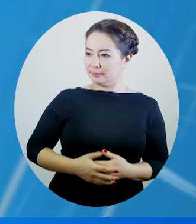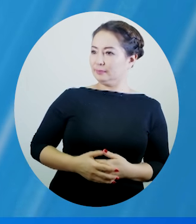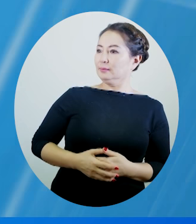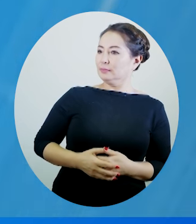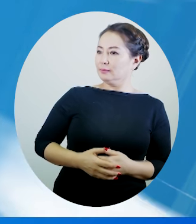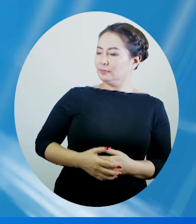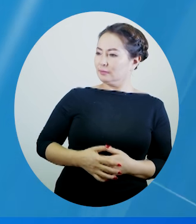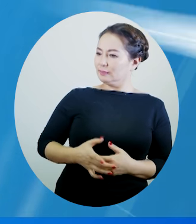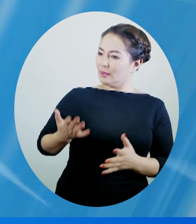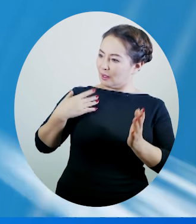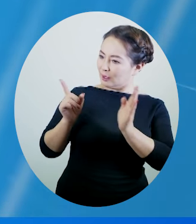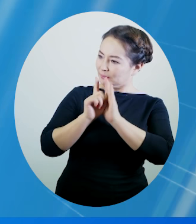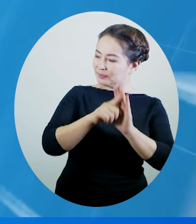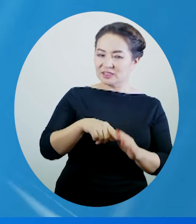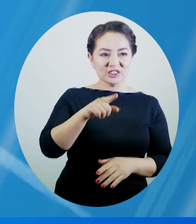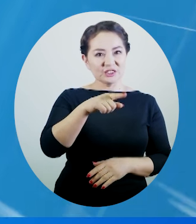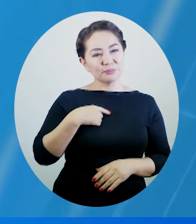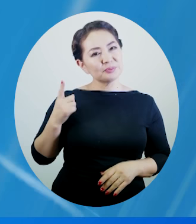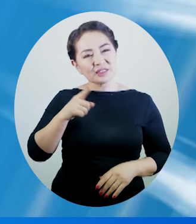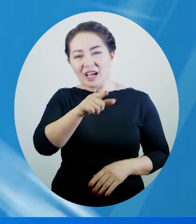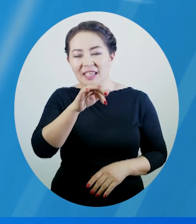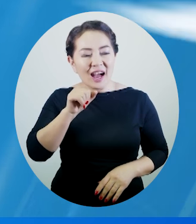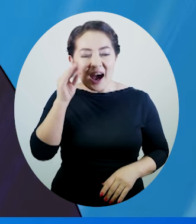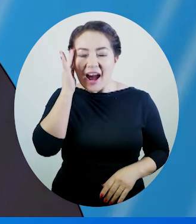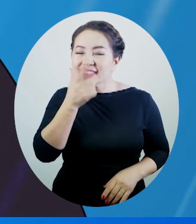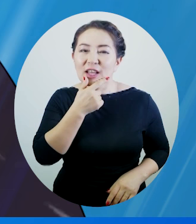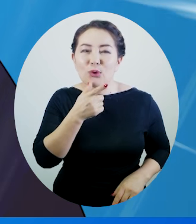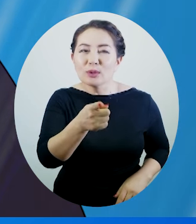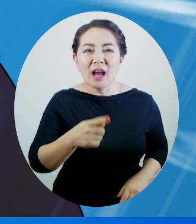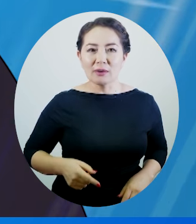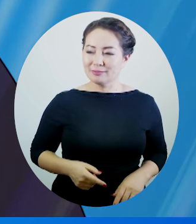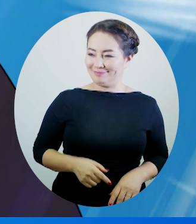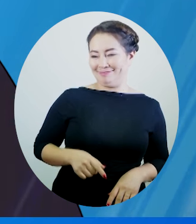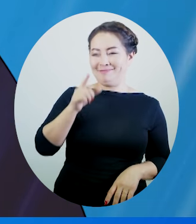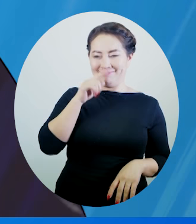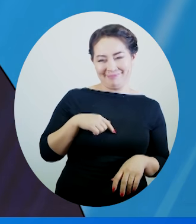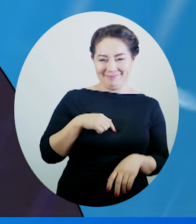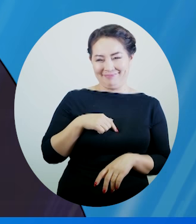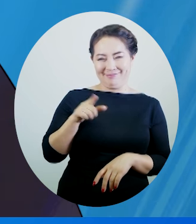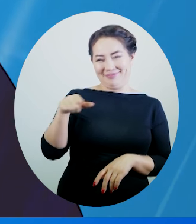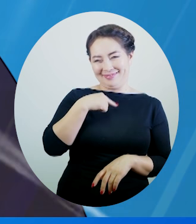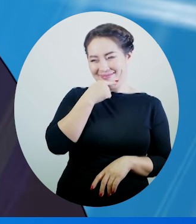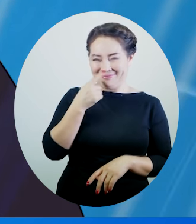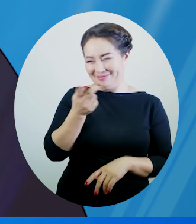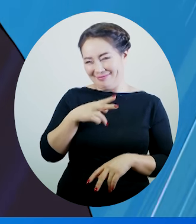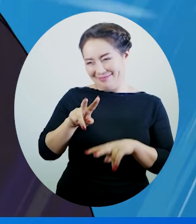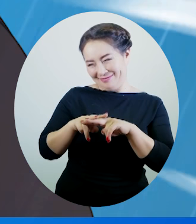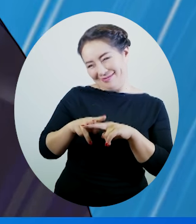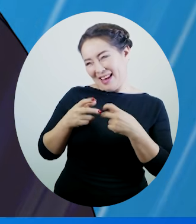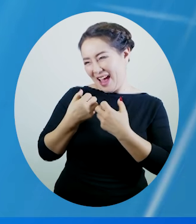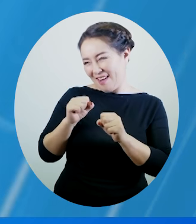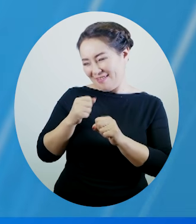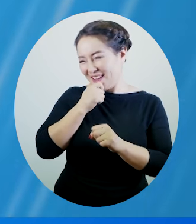Би өөрийг чинь ард ирсэн гэдгийг мэдсэн болохоор одоо биднийг та яаж чадахгүй. Би чамайг дэлгүүр байхгүй мэдсэн болохоор та хоёр яаж